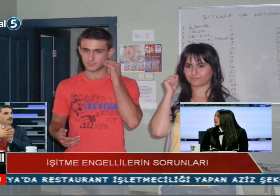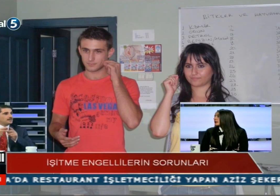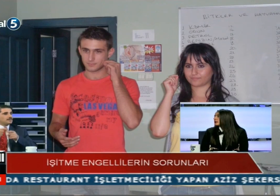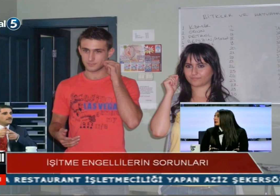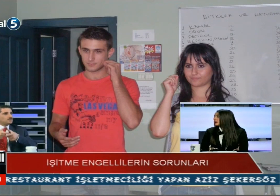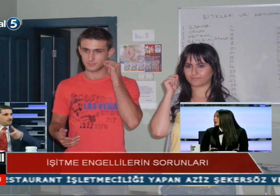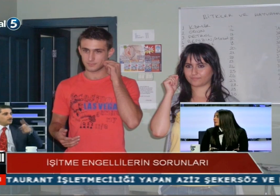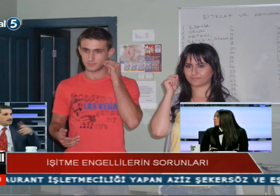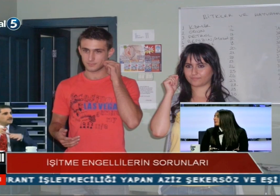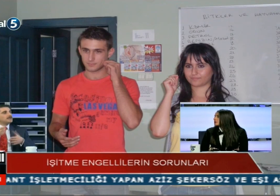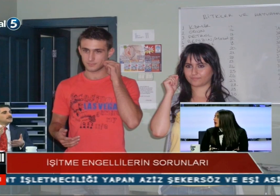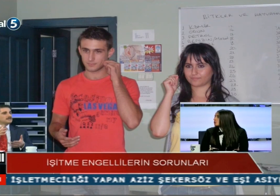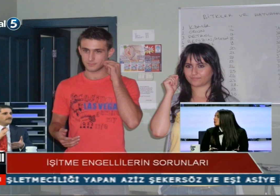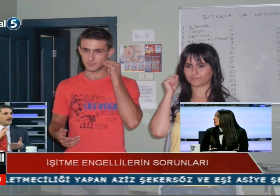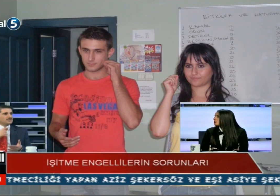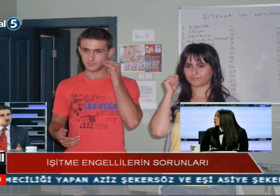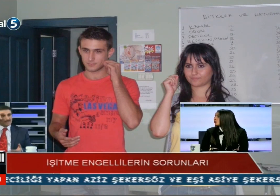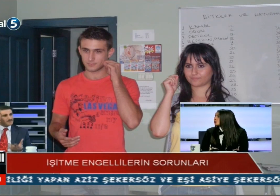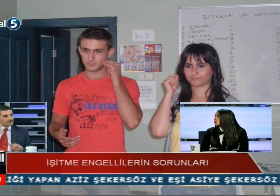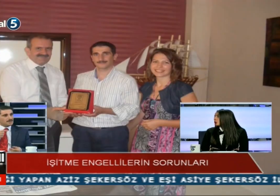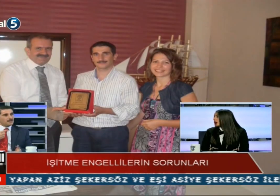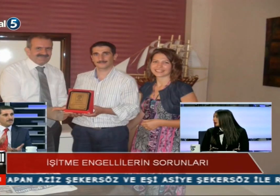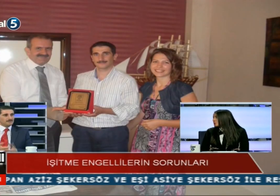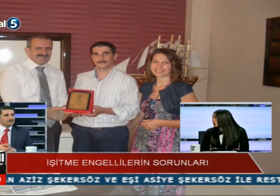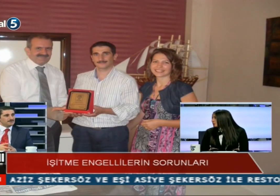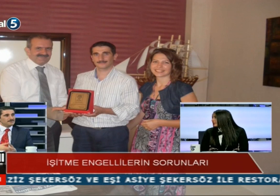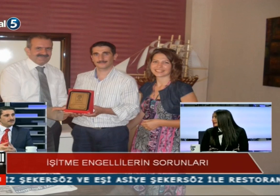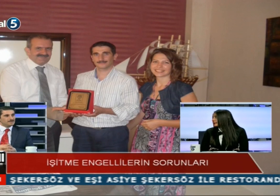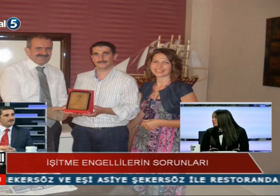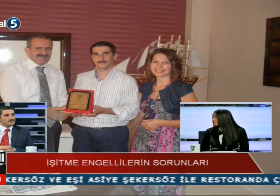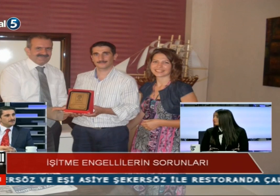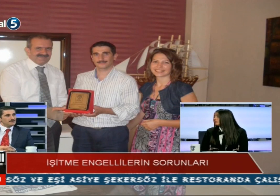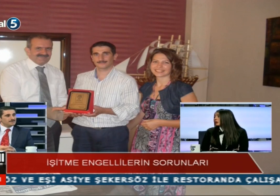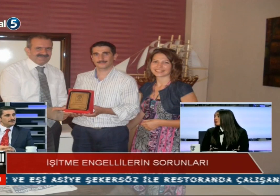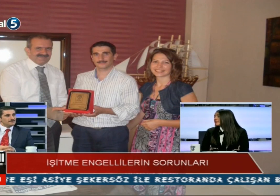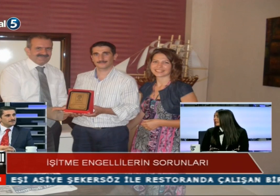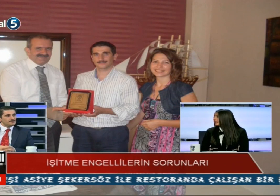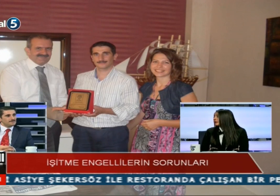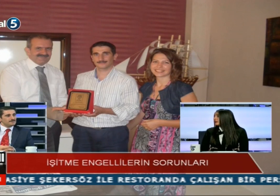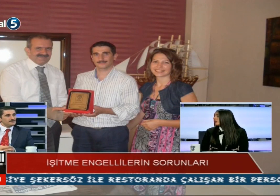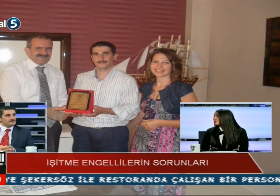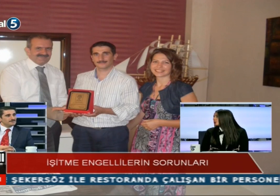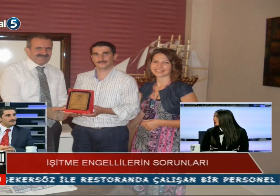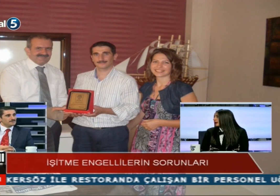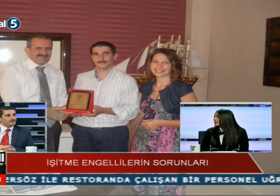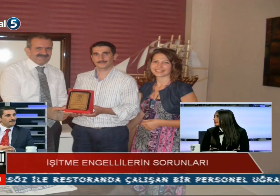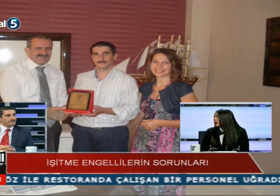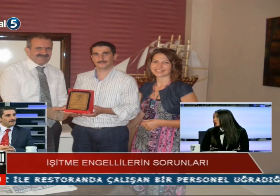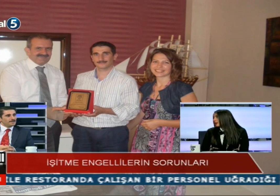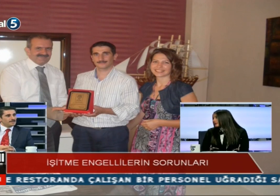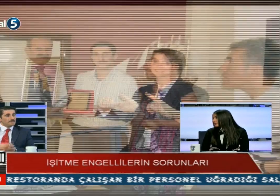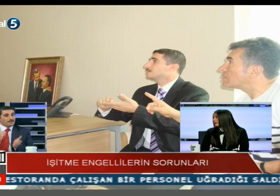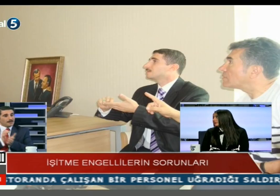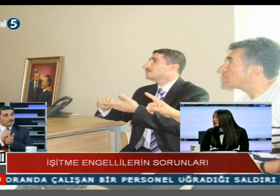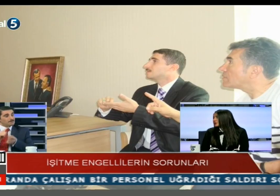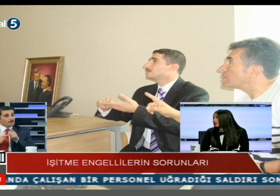Bakanlığımız sağ olsun bu konuda çok çok yardımcı oldu bizlere. Ama bizler daha da çok işaret dili